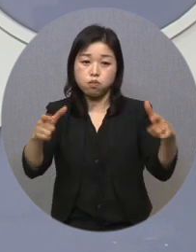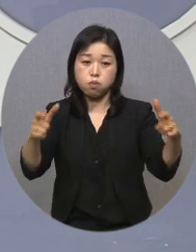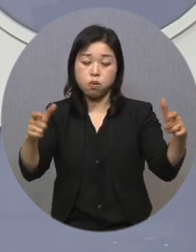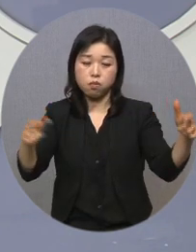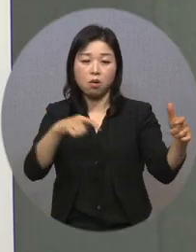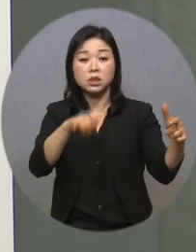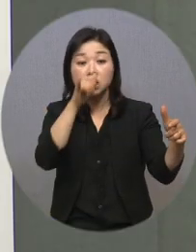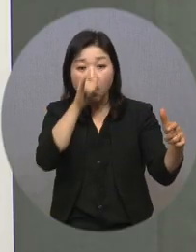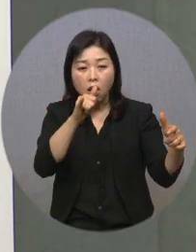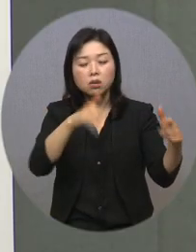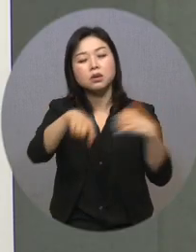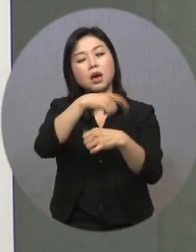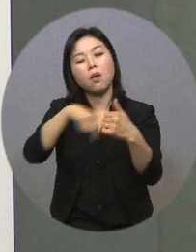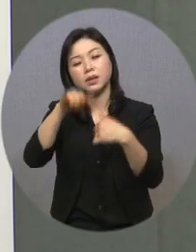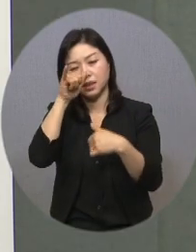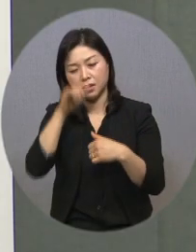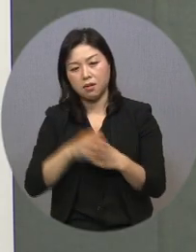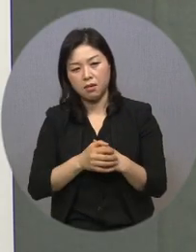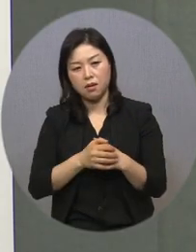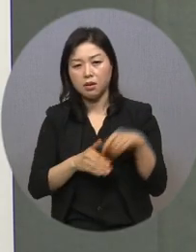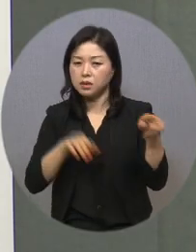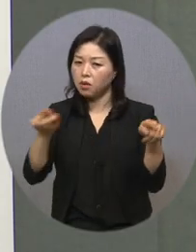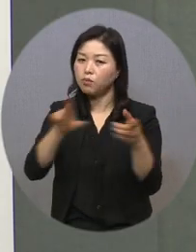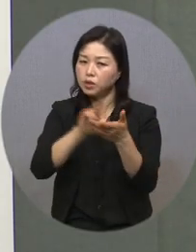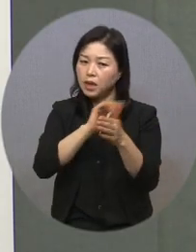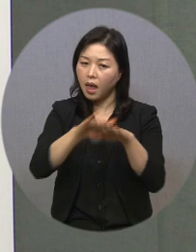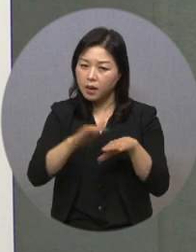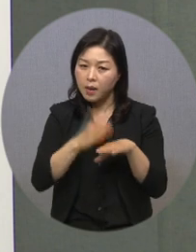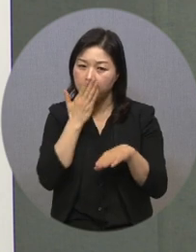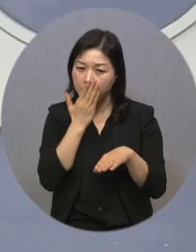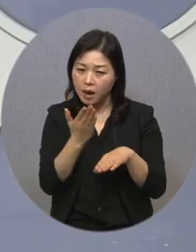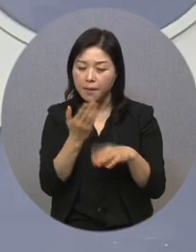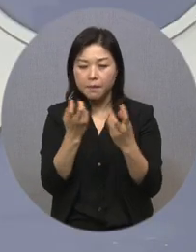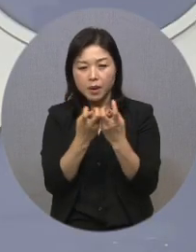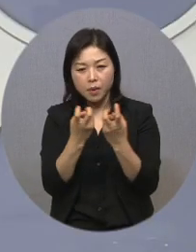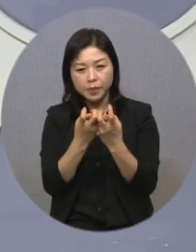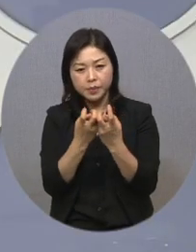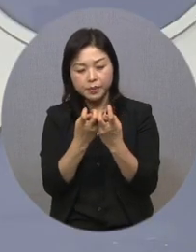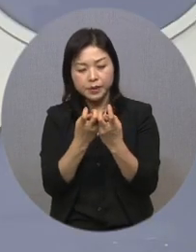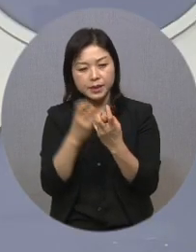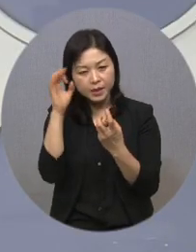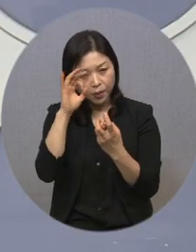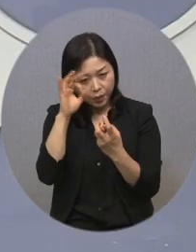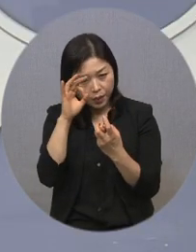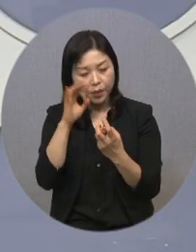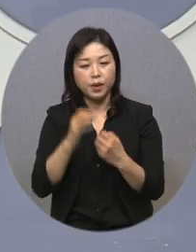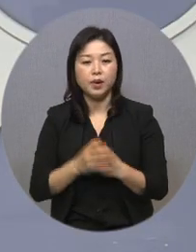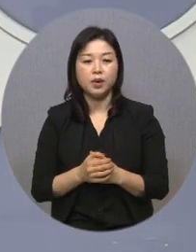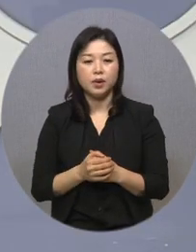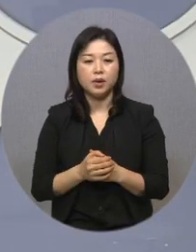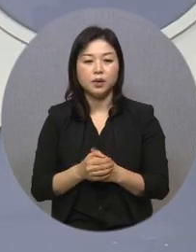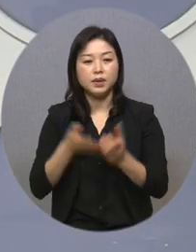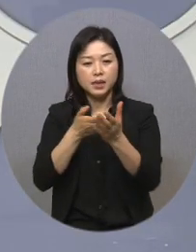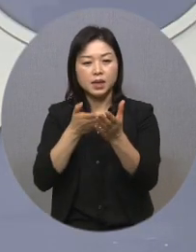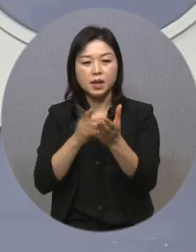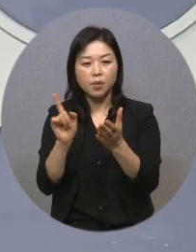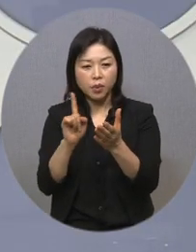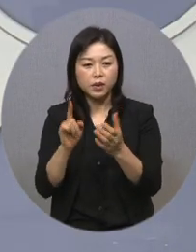발생하는 상황입니다. 이런 문제들을 해결하기 위해서 대안을 찾고 제기한